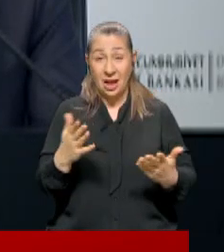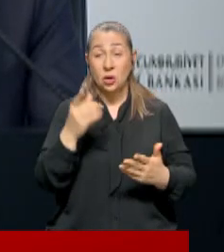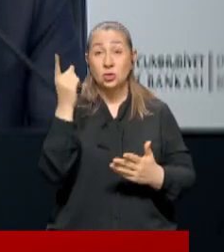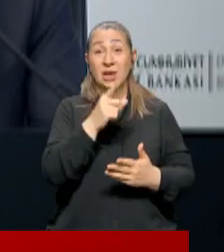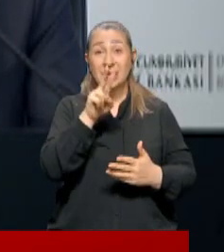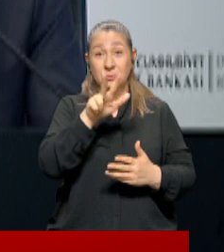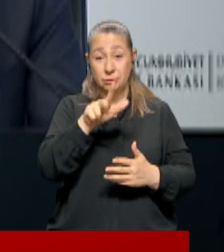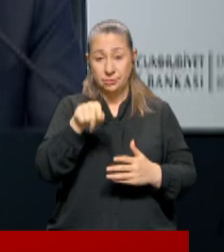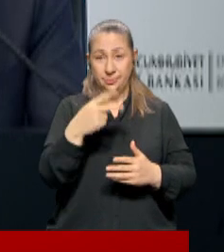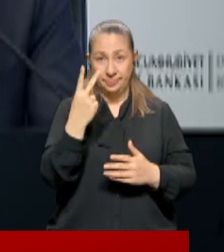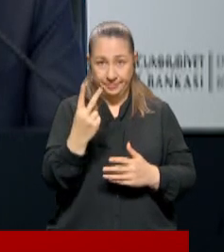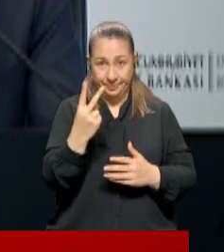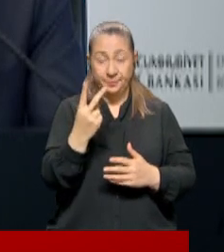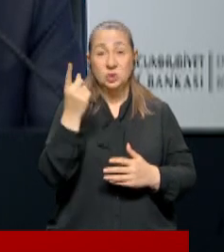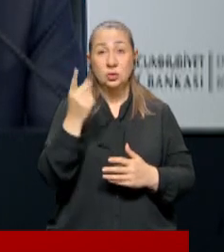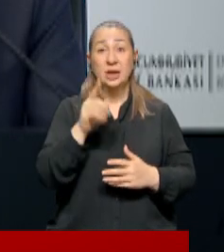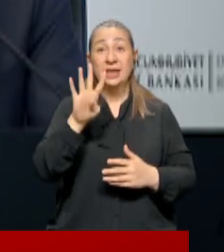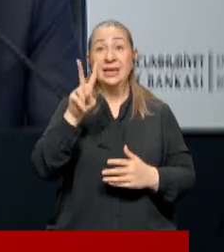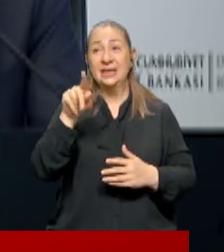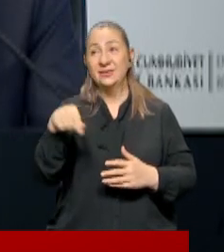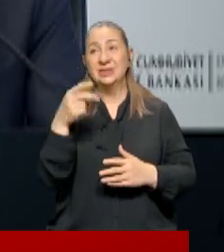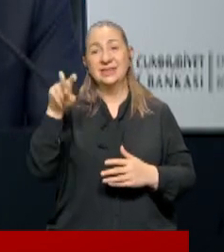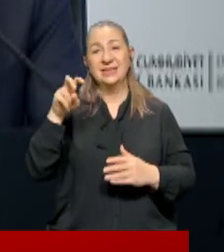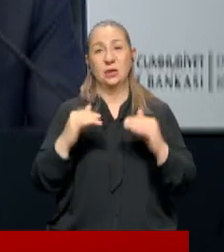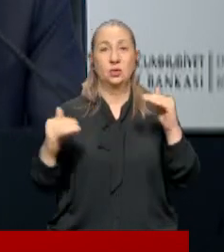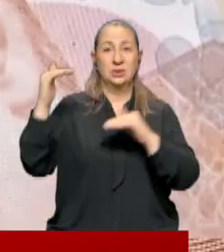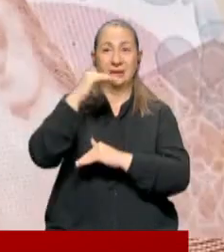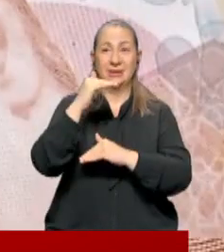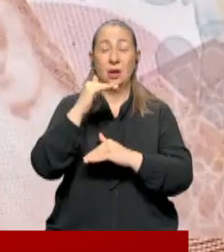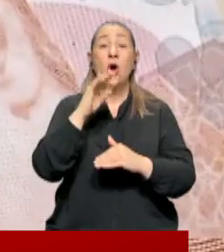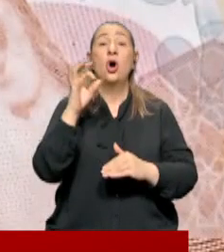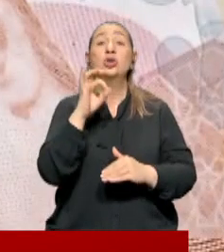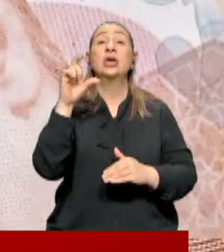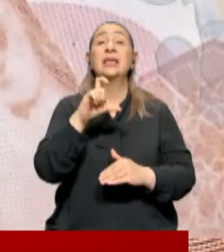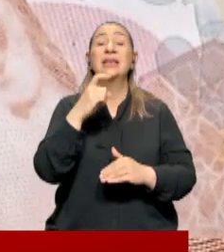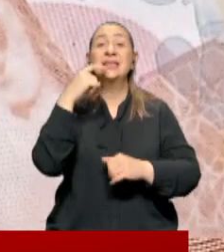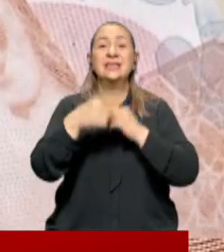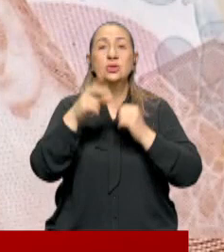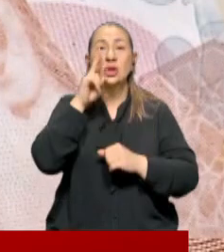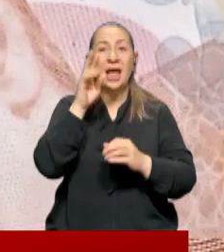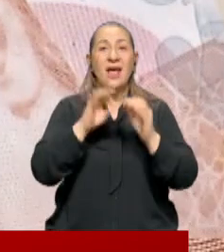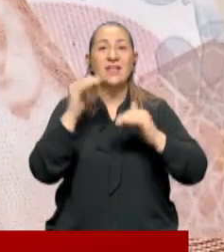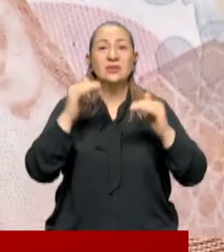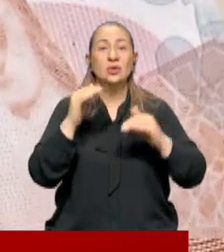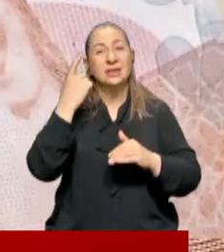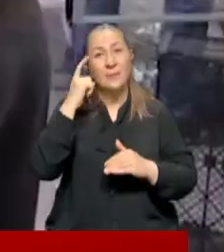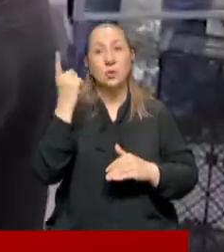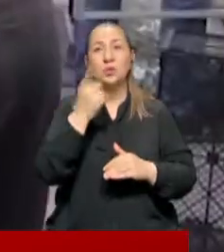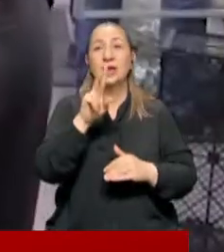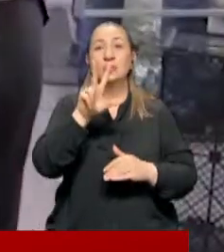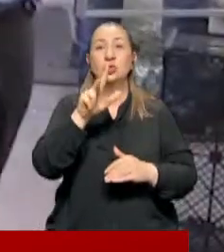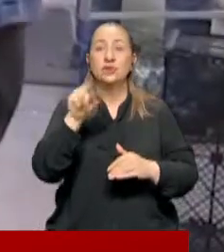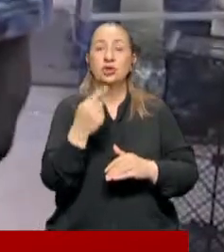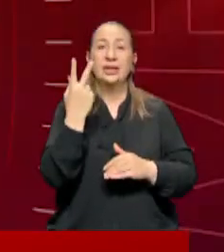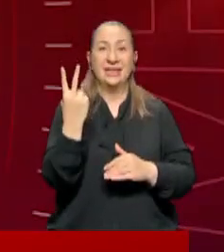yüzde 23.2 den yüzde bu yükselttik Ocak ayında yıl sonu enflasyon tahmini 100'de 20